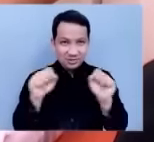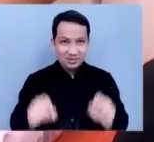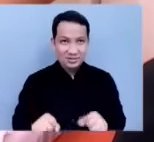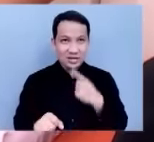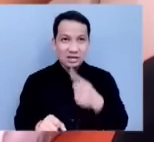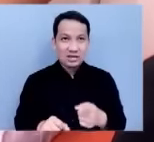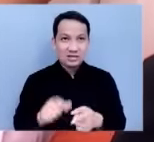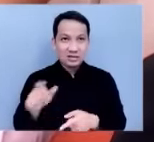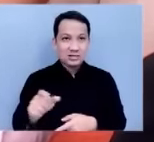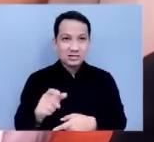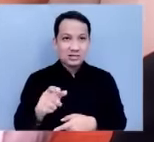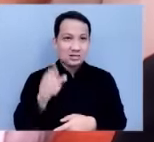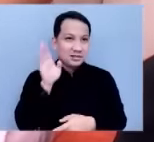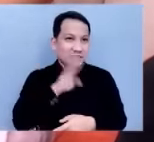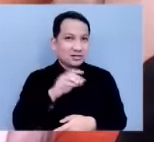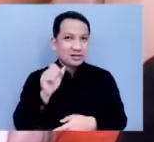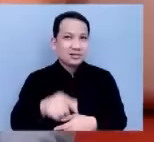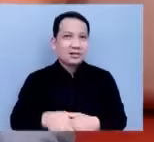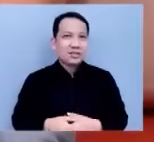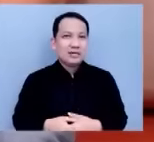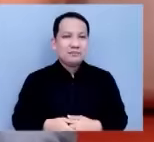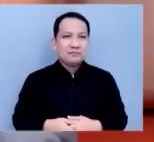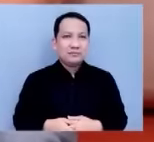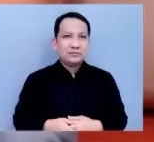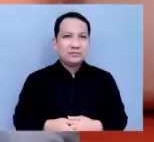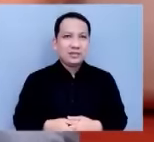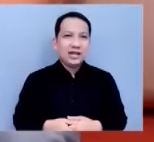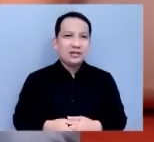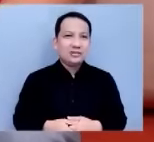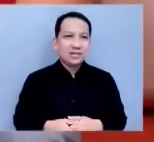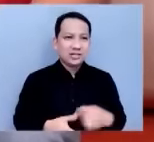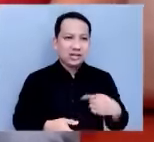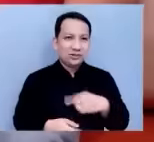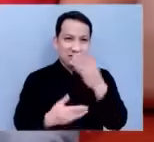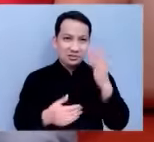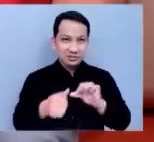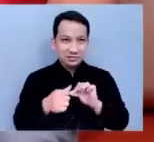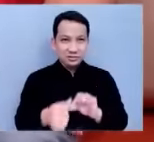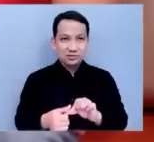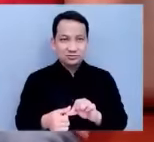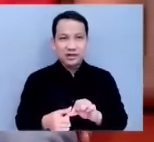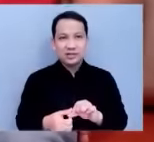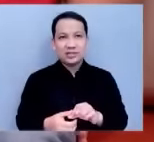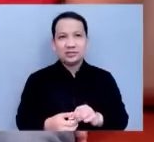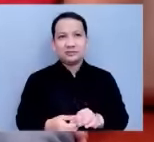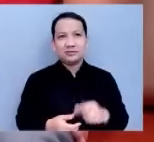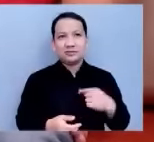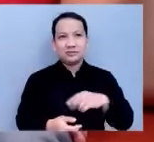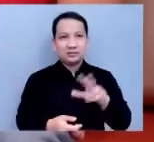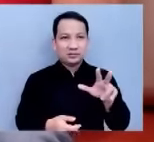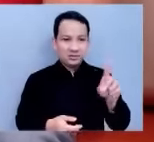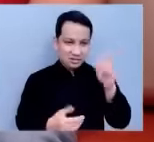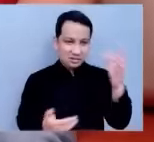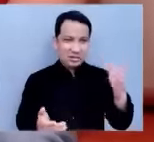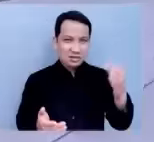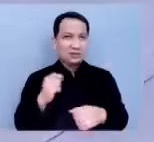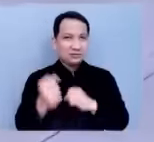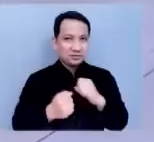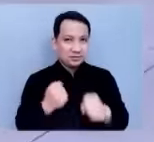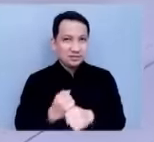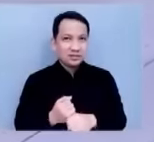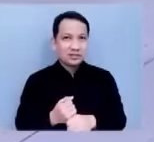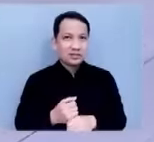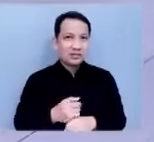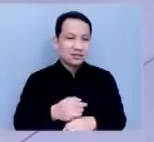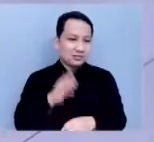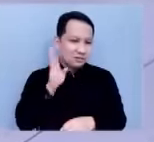ng mga kapatid? Nasanay na ngayon. Sanay na ngayon. After May 31, yes. Sanay na. Wow. Kapatid na, Dabarkads